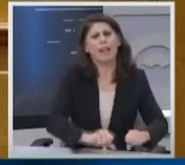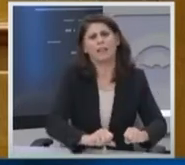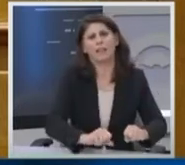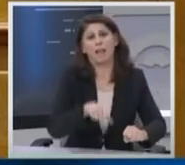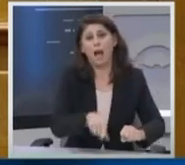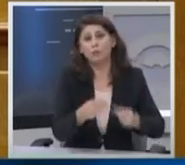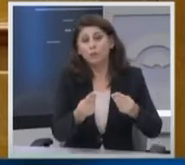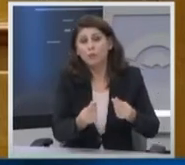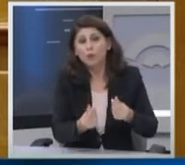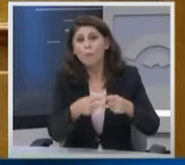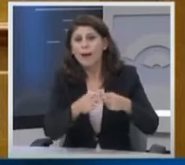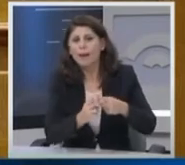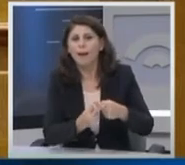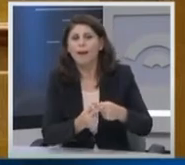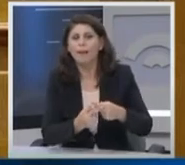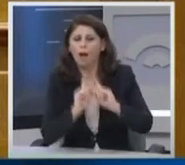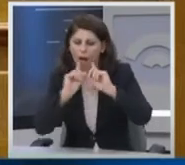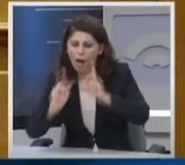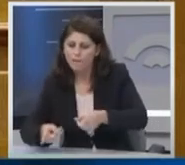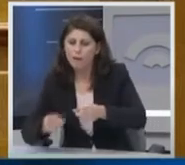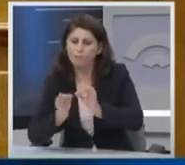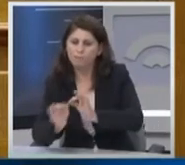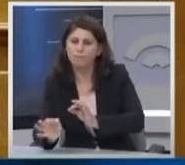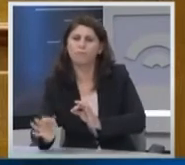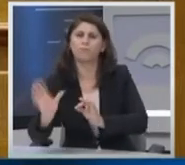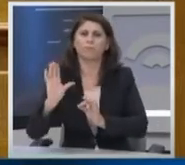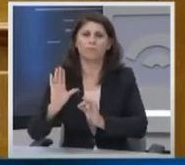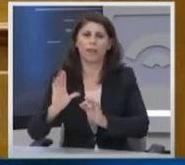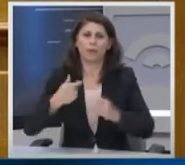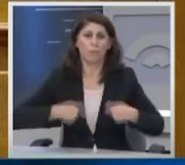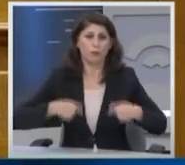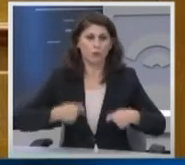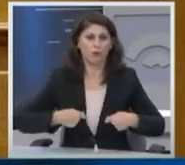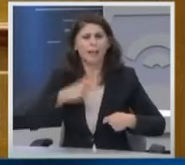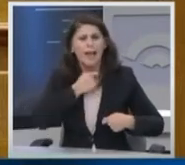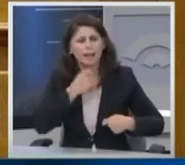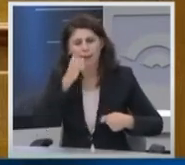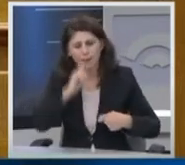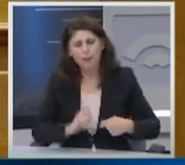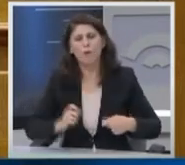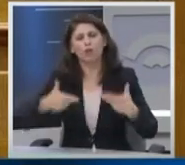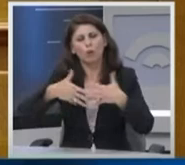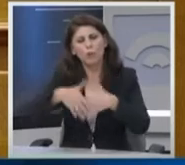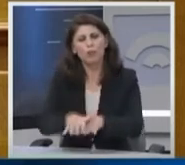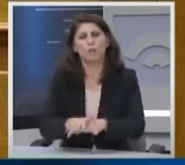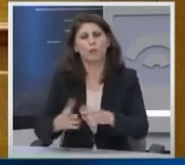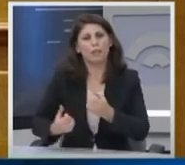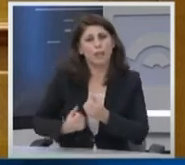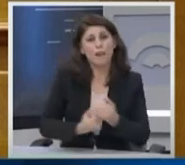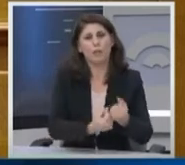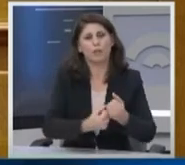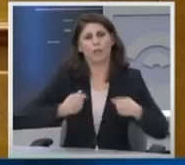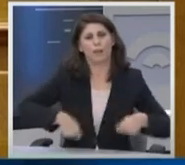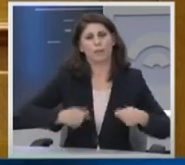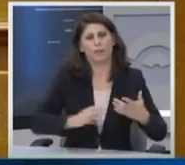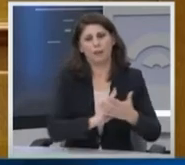Είναι ένα εργαλείο εφαρμογής στο σχεδίο της αστικής τάξης και των αναγκαίων προσαρμογών που πρέπει να γίνουν για να βοηθηθεί η